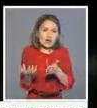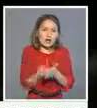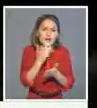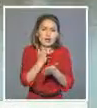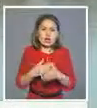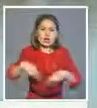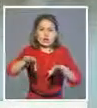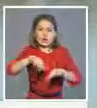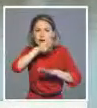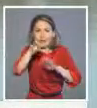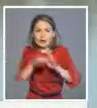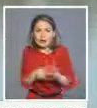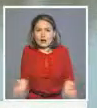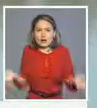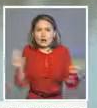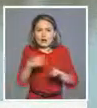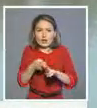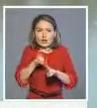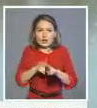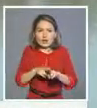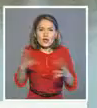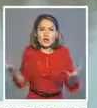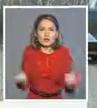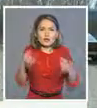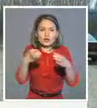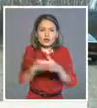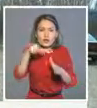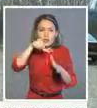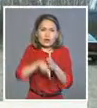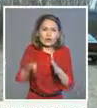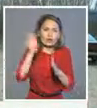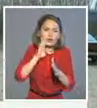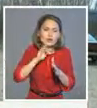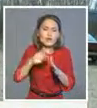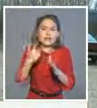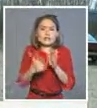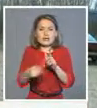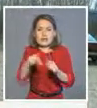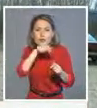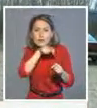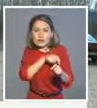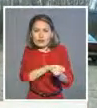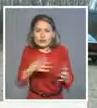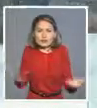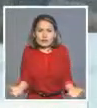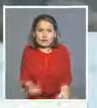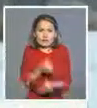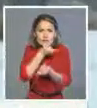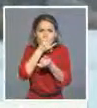Көлік су астында төңкеріліп қалған. Сондықтан сүңгуірлер мәйітті 8 метрдей тереңдіктен бірден алып шыға алмады.